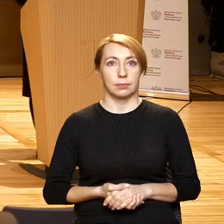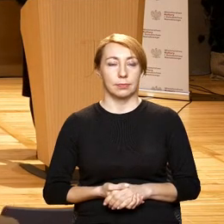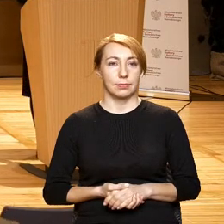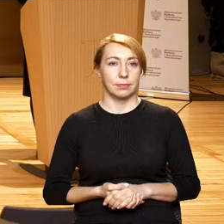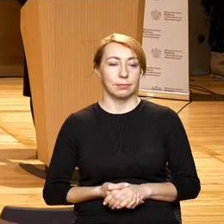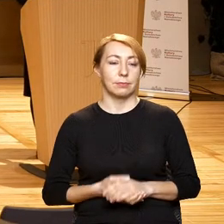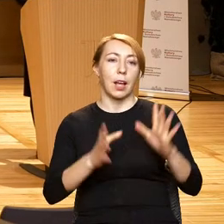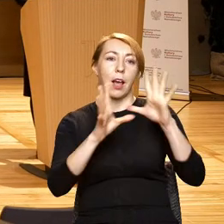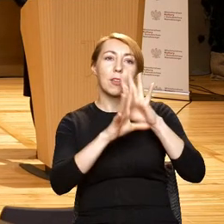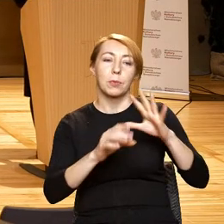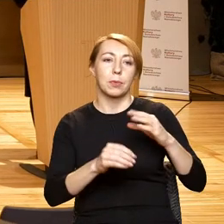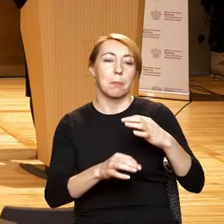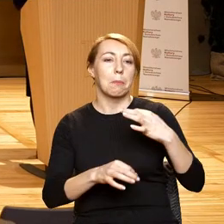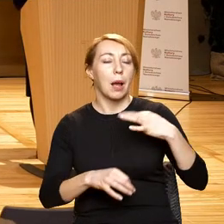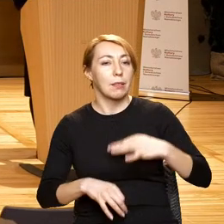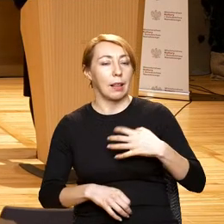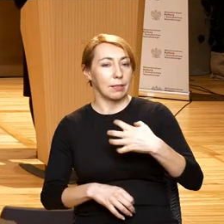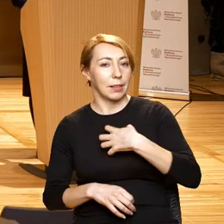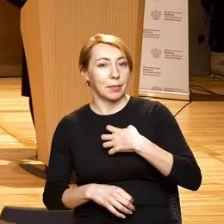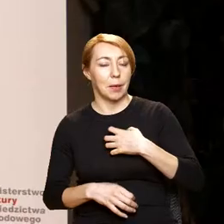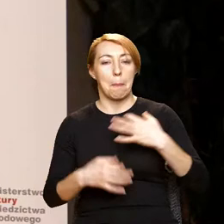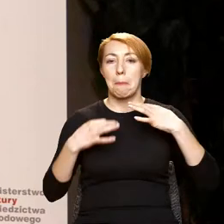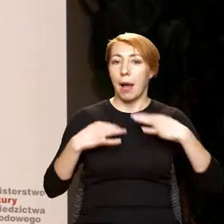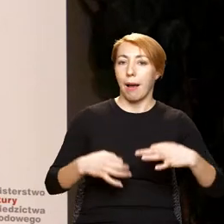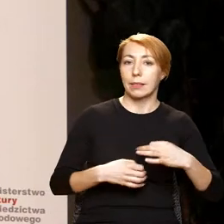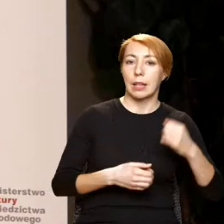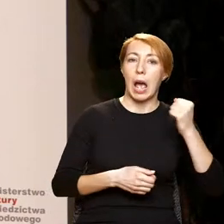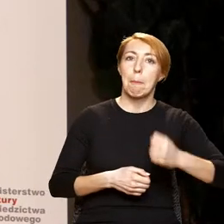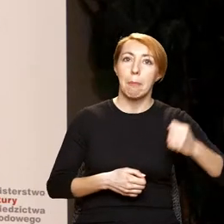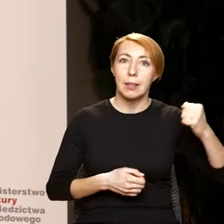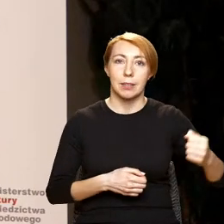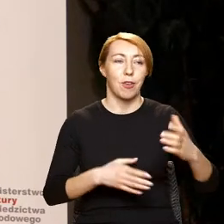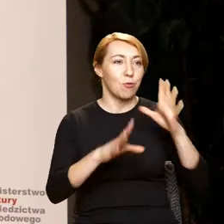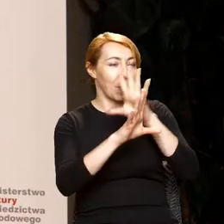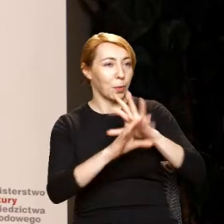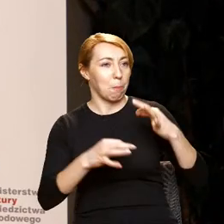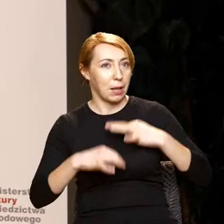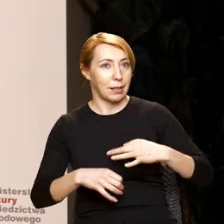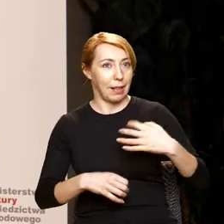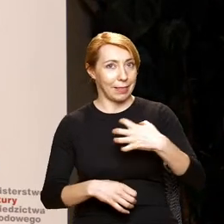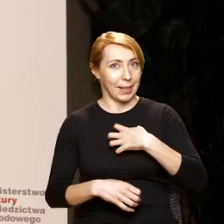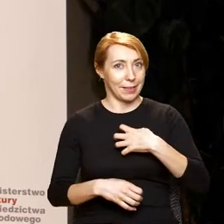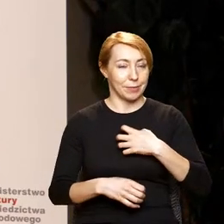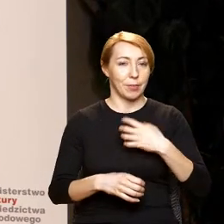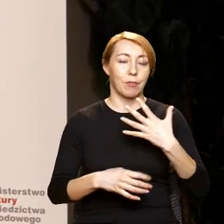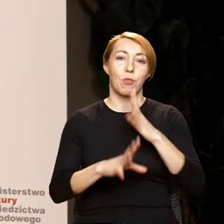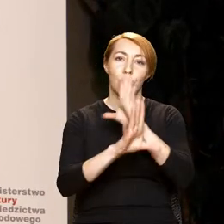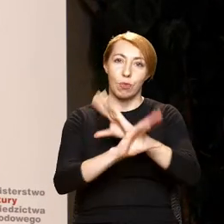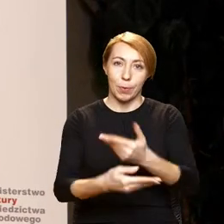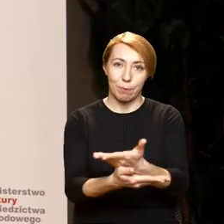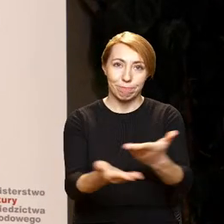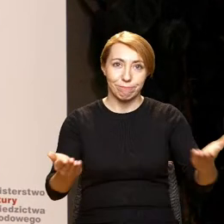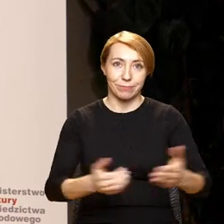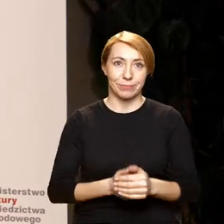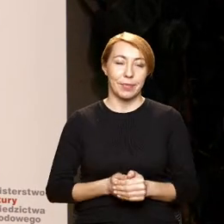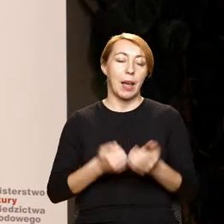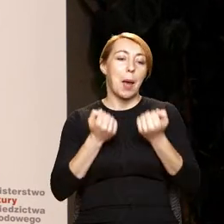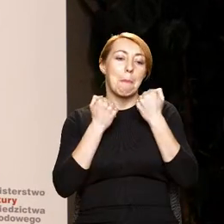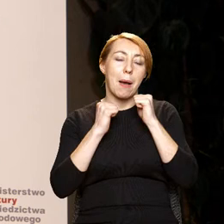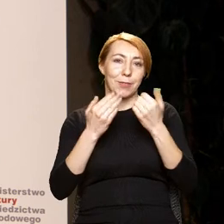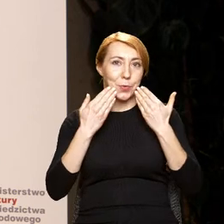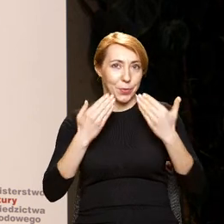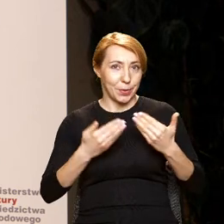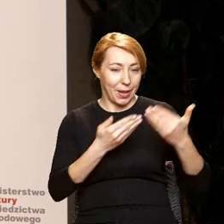Szanowny panie dyrektorze, szanowna pani ambasador, szanowna pani dyrektor, szanowni państwo. Bardzo dziękuję